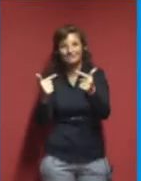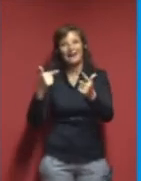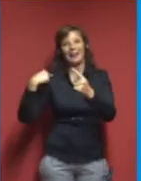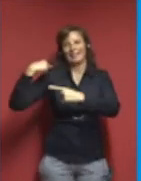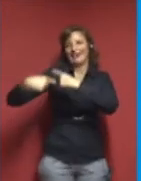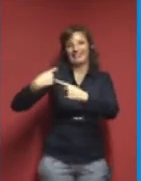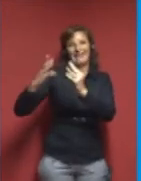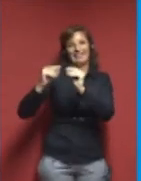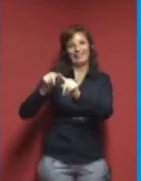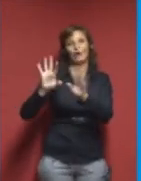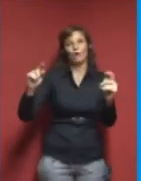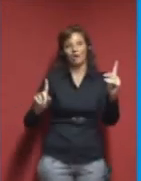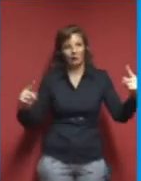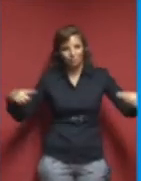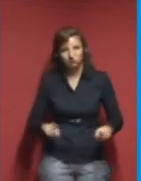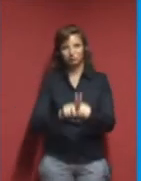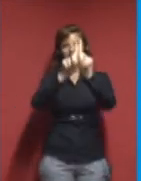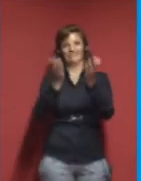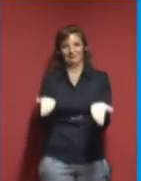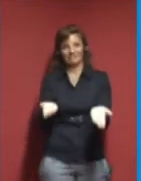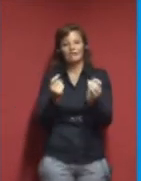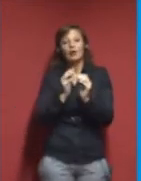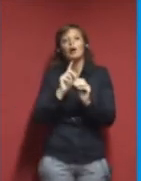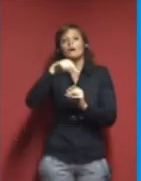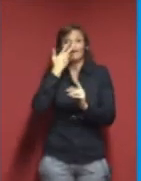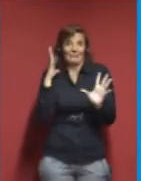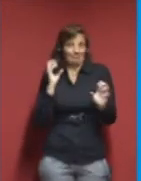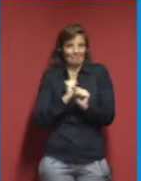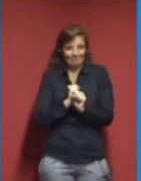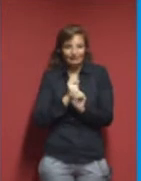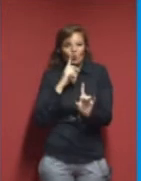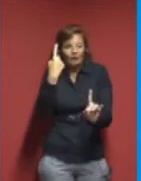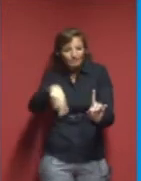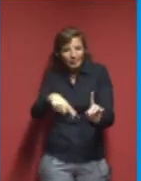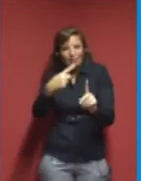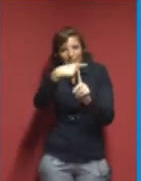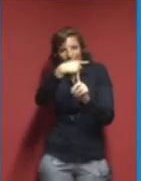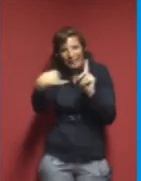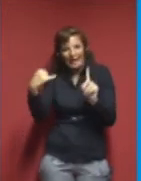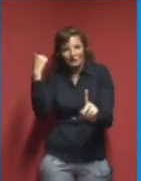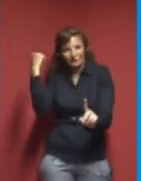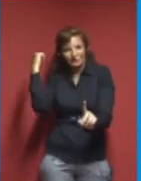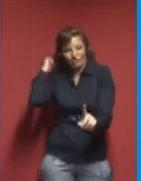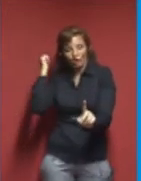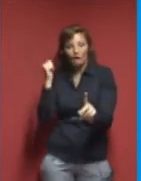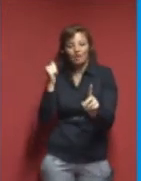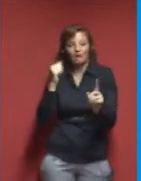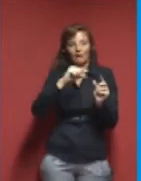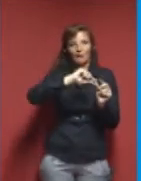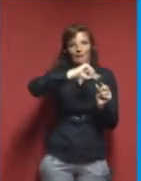contribuire al mondo dell'artigianato. E poi volevo concludere con questo pezzo che è